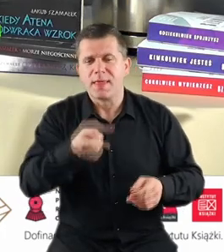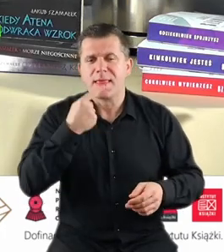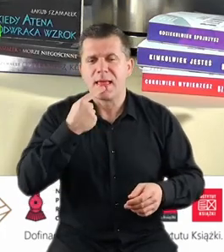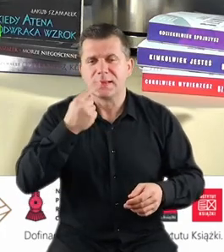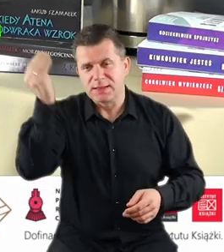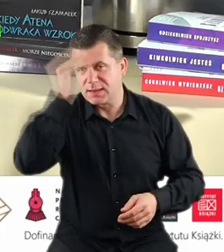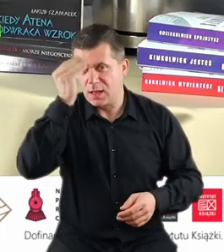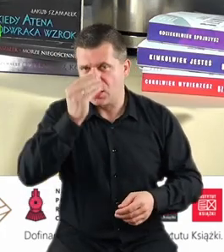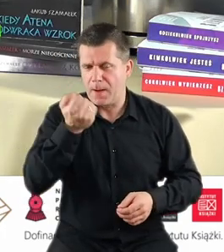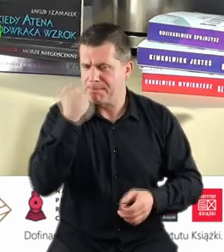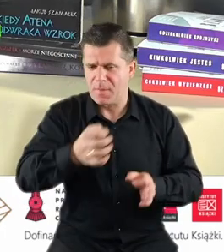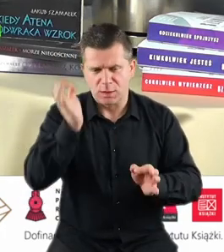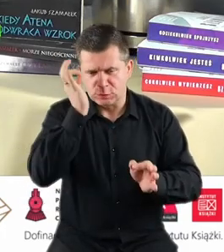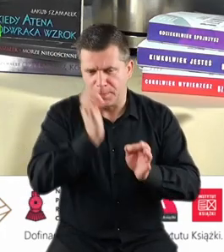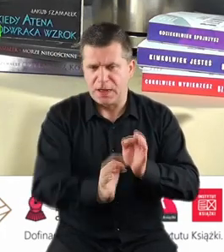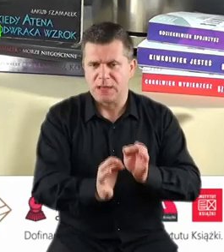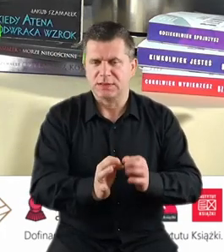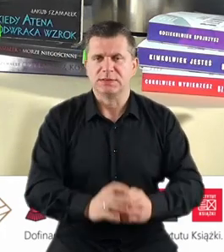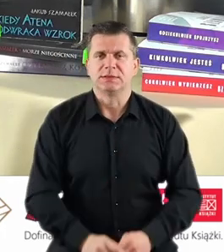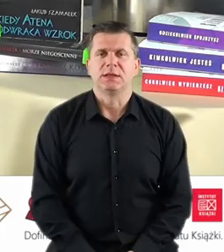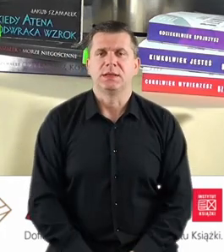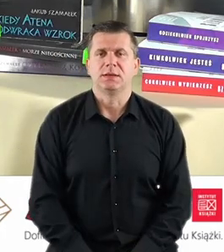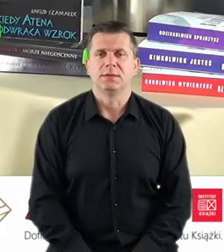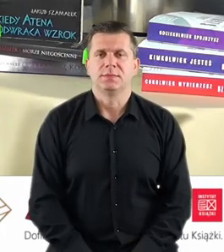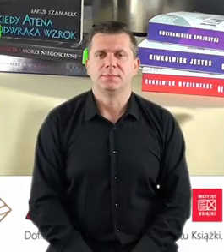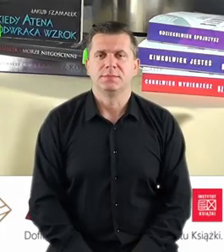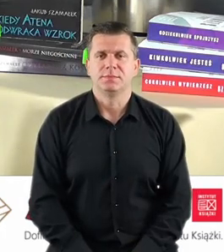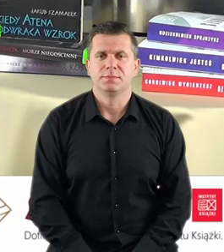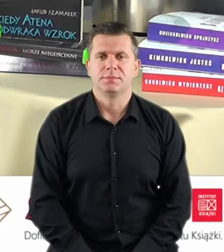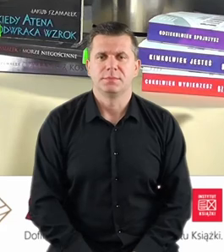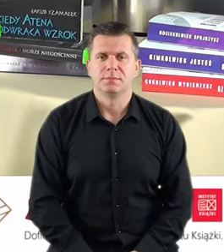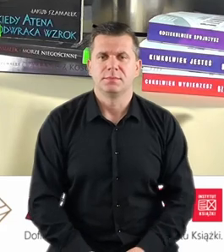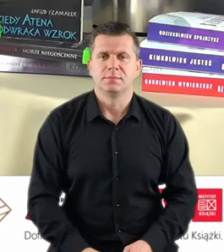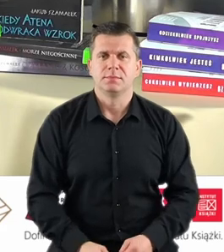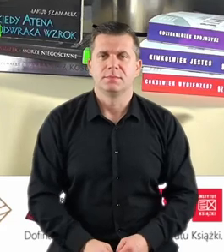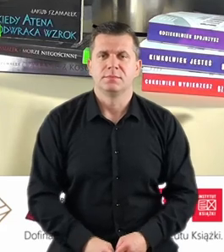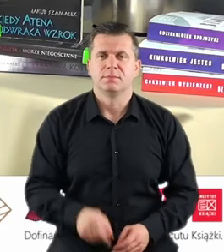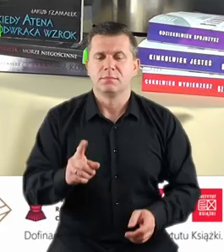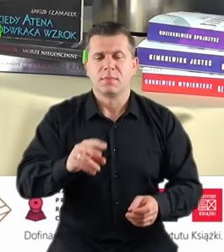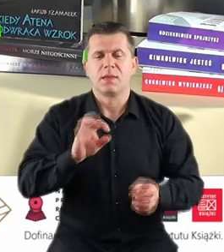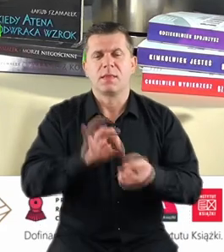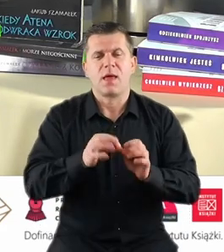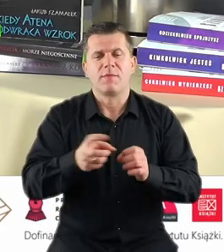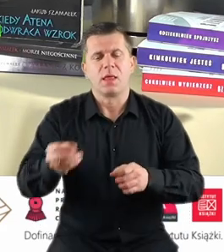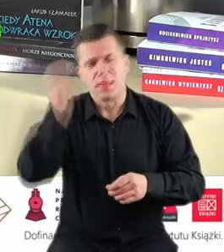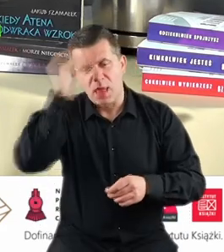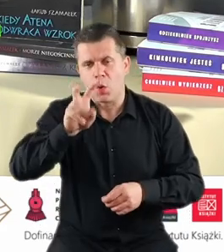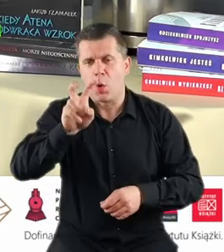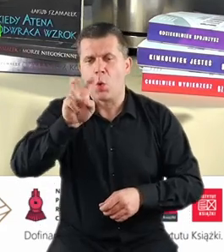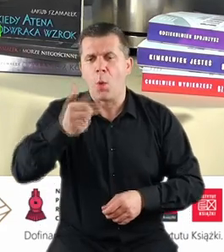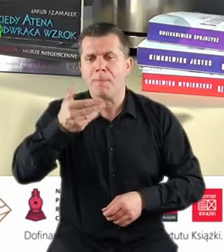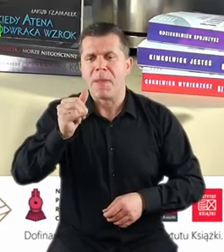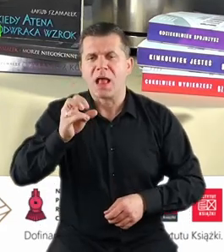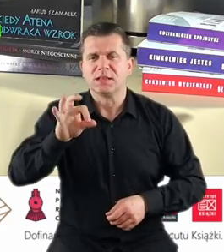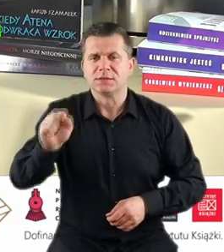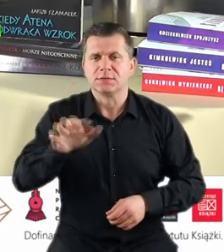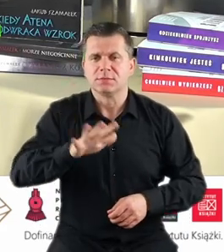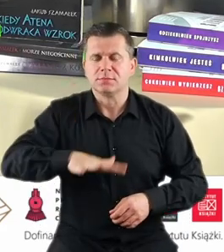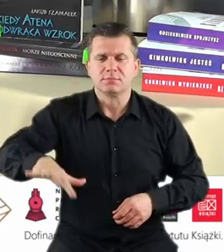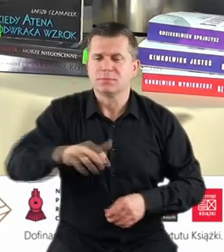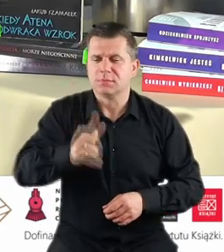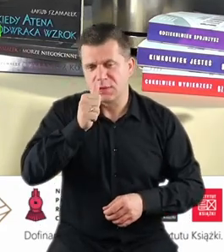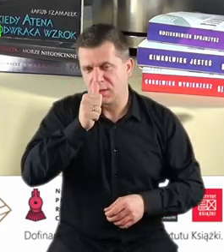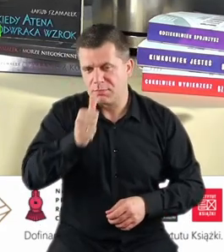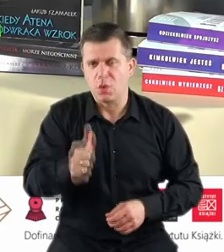Jest to język bardzo precyzyjny, dość suchy, nawet w naukach humanistycznych, jednak no, nie ma tutaj pola na to,